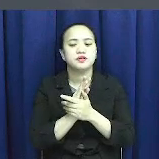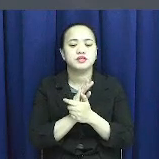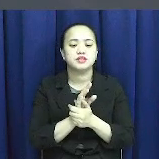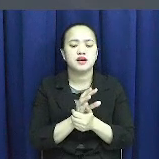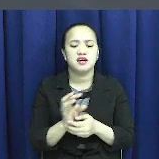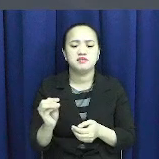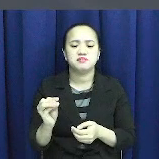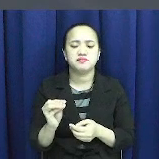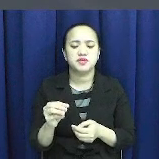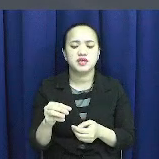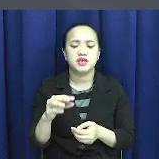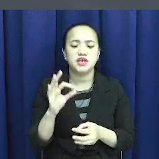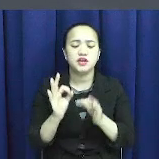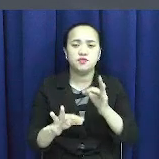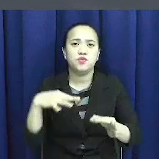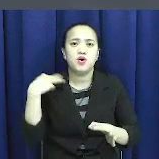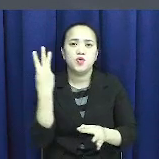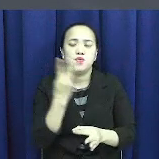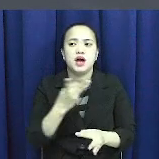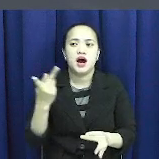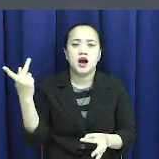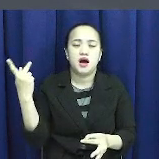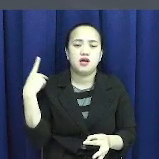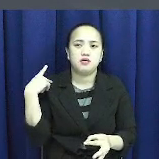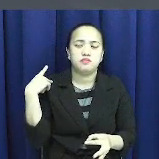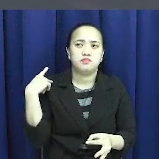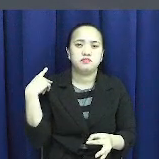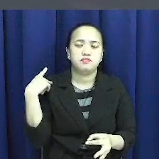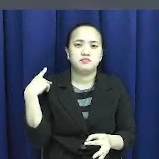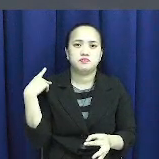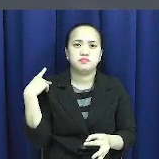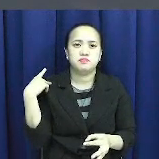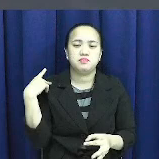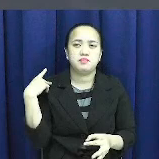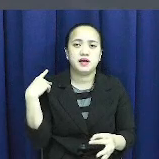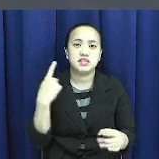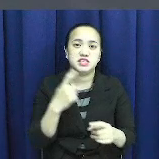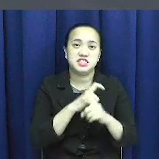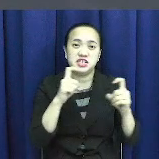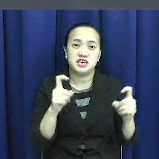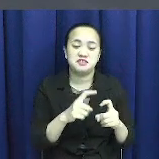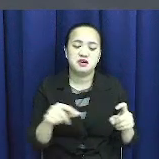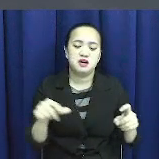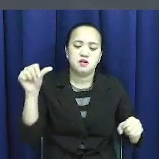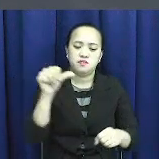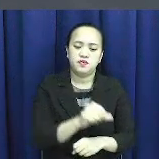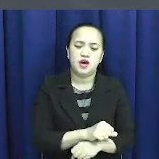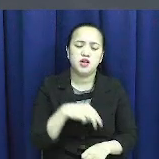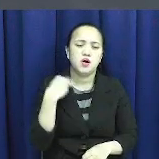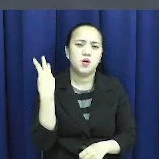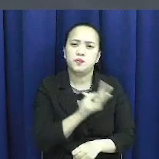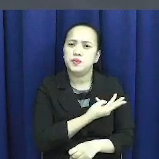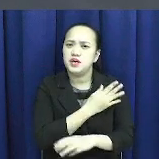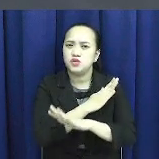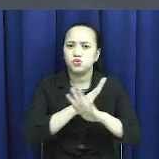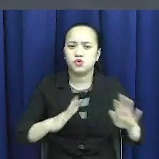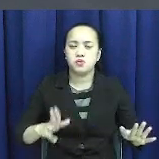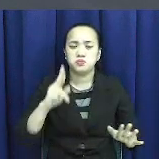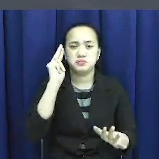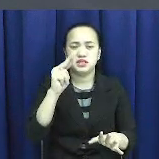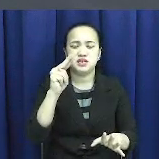meron tayong pagkakamali, hindi mo na kinakailangan tawagin pa si kung sino-sinong padrino